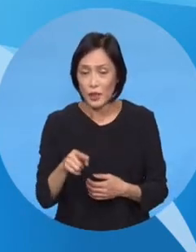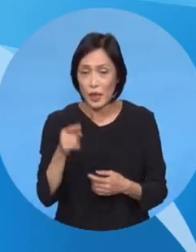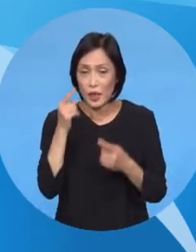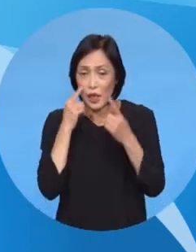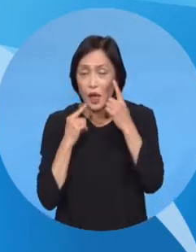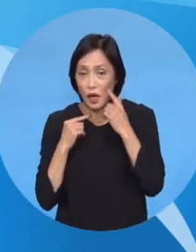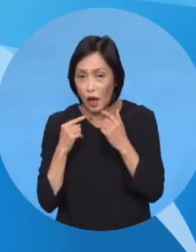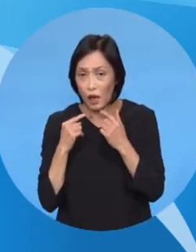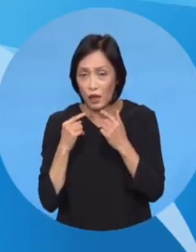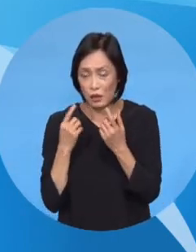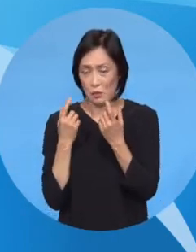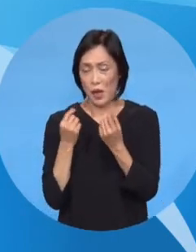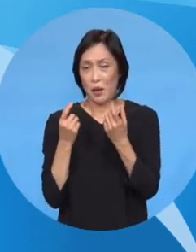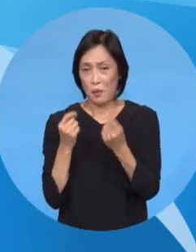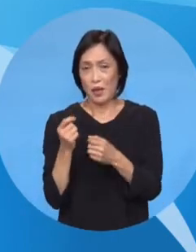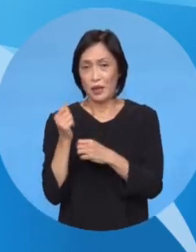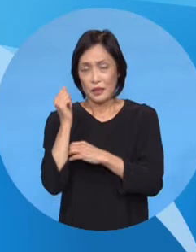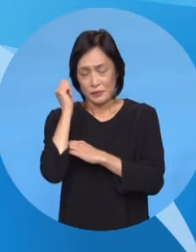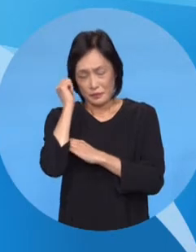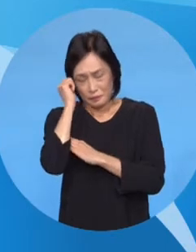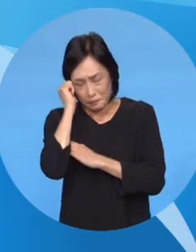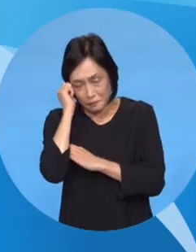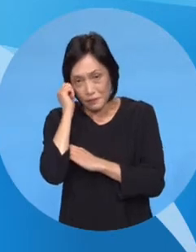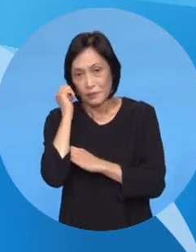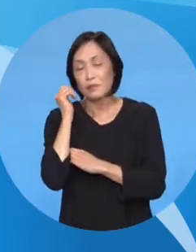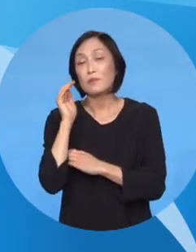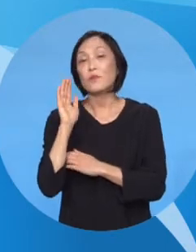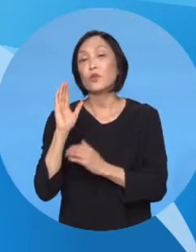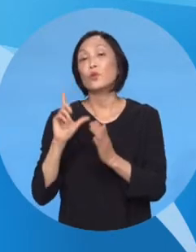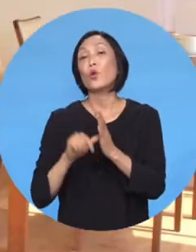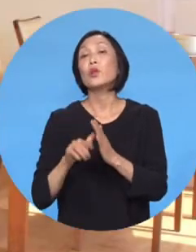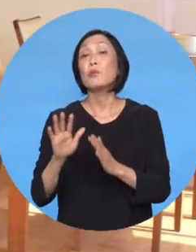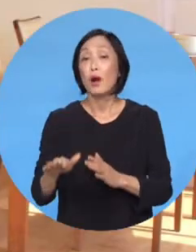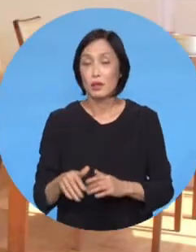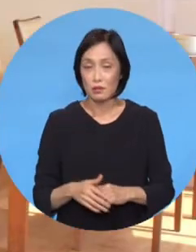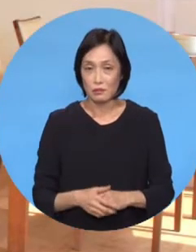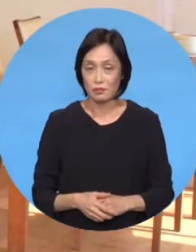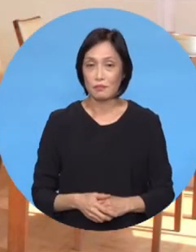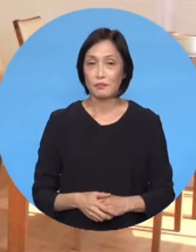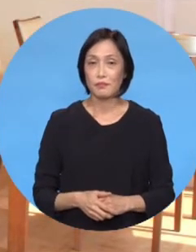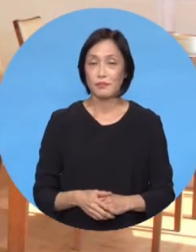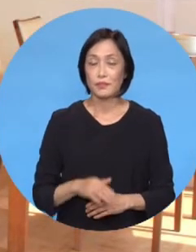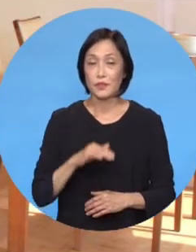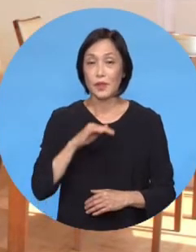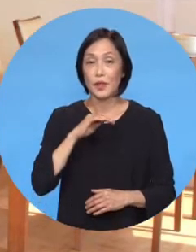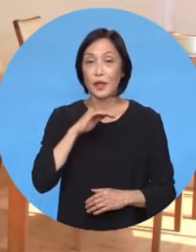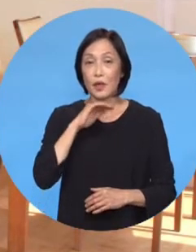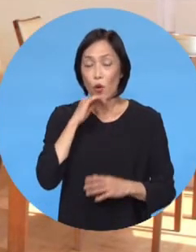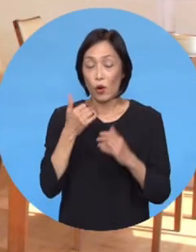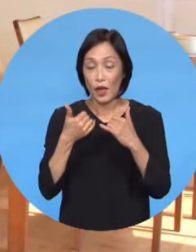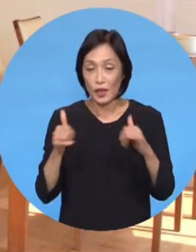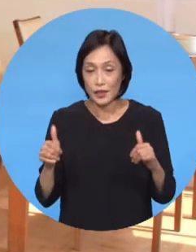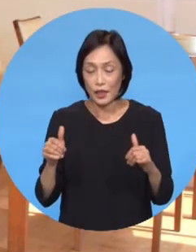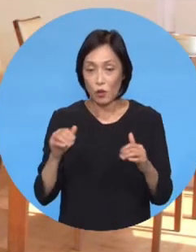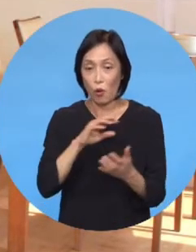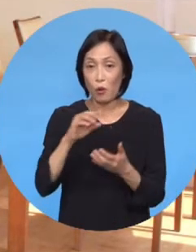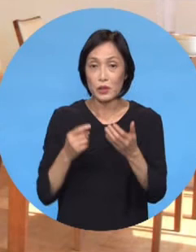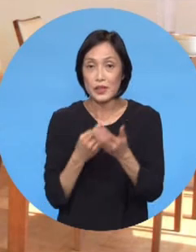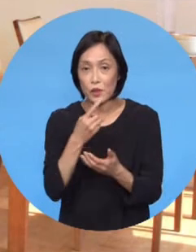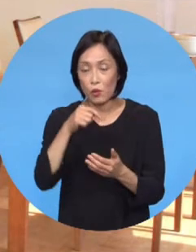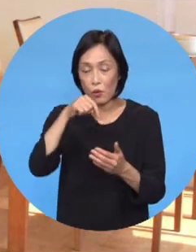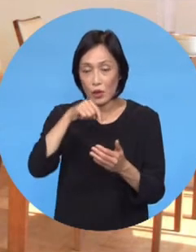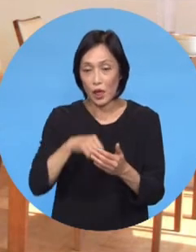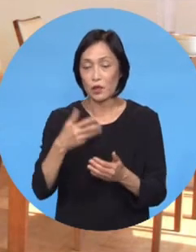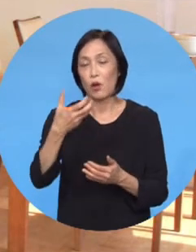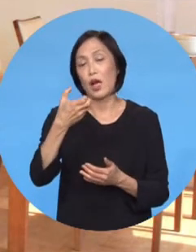寝たきりの原因になることもあります。 高齢者の事故のおよそ8割は